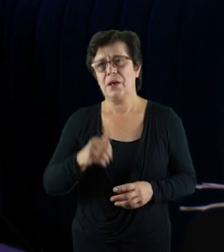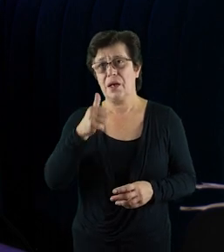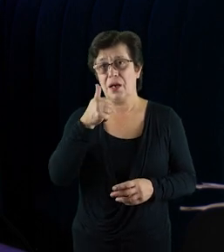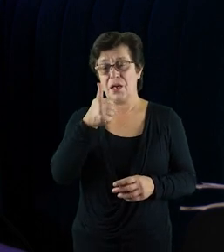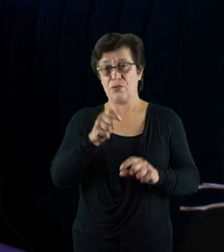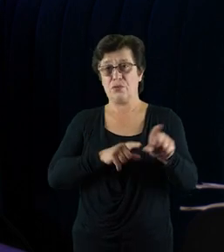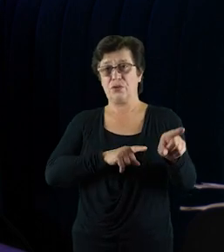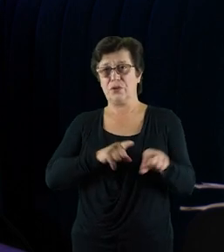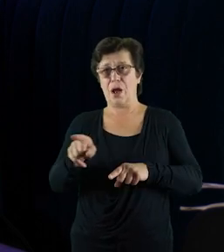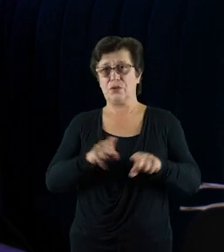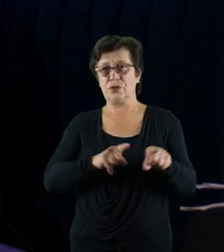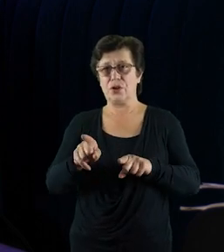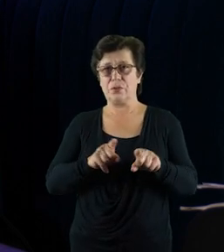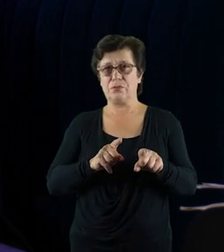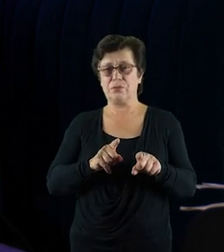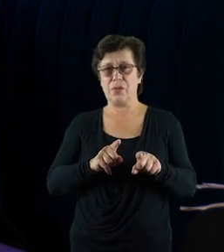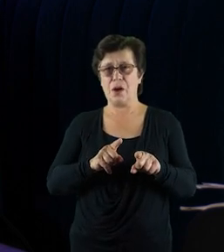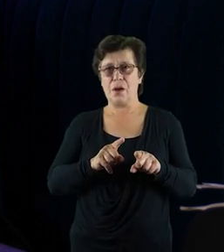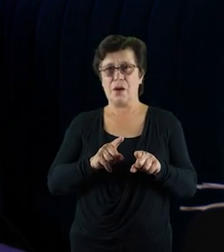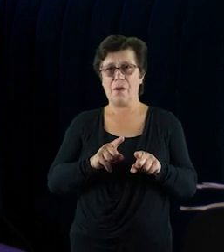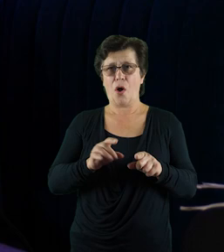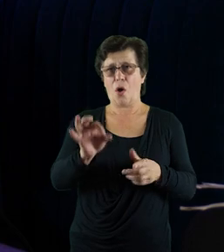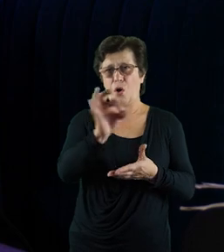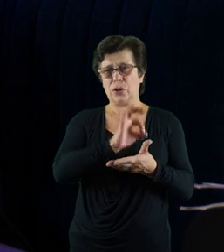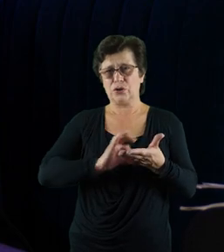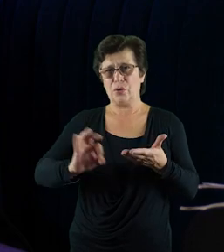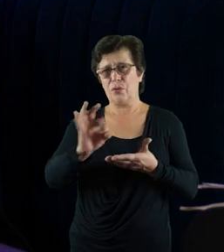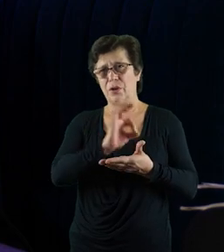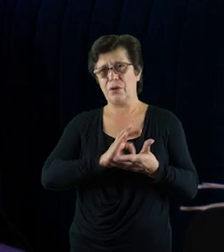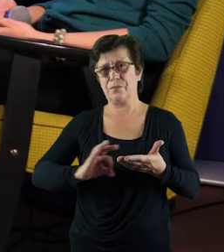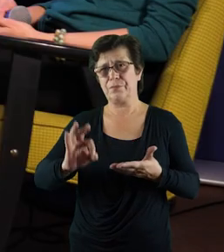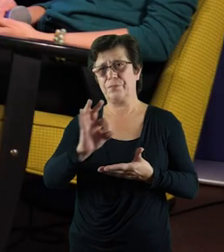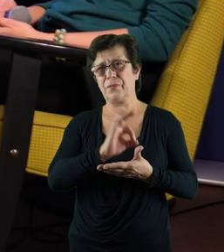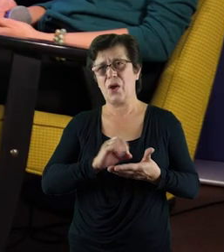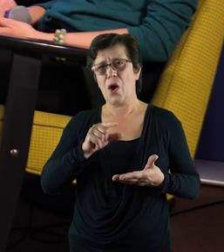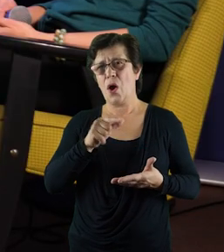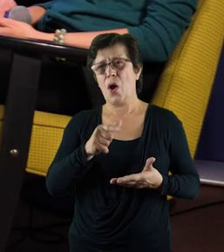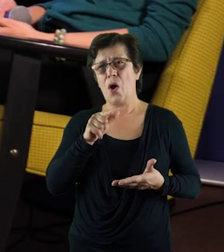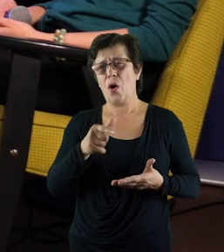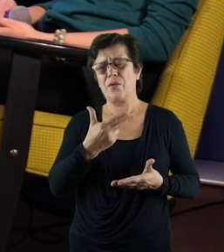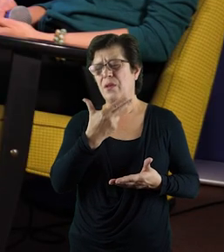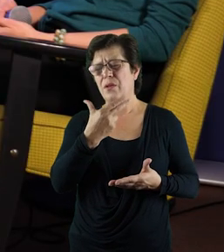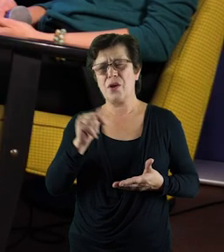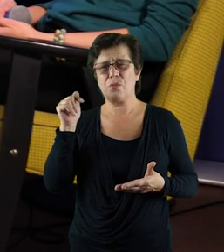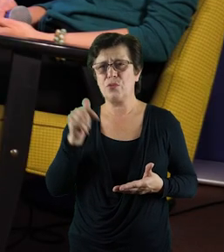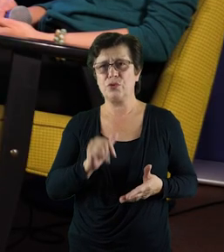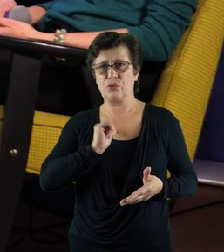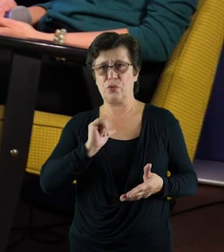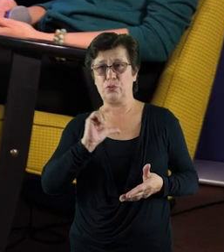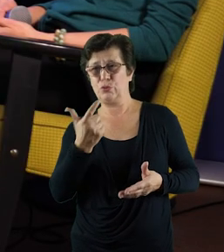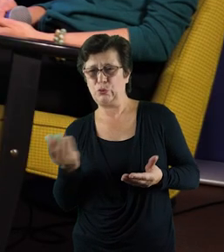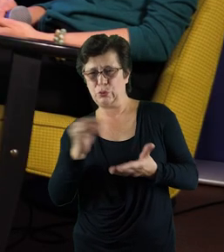jednoznacznie określony lewicowo. I tutaj on sobie nie musiał niczego dopisywać.